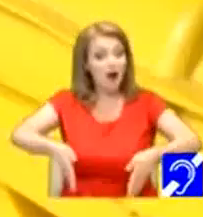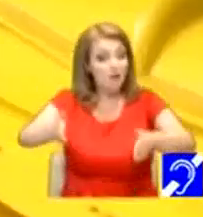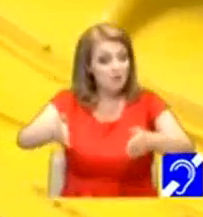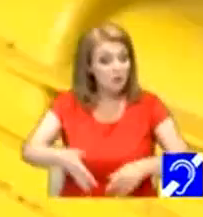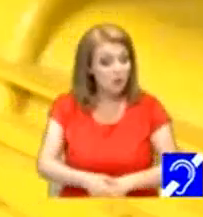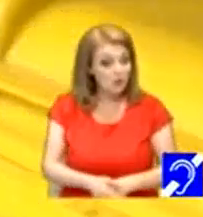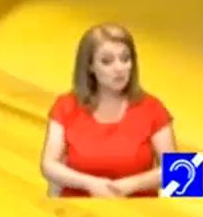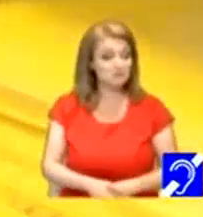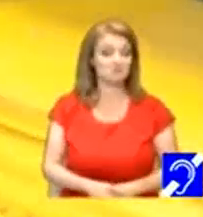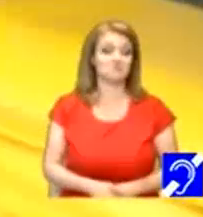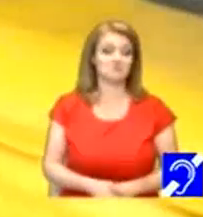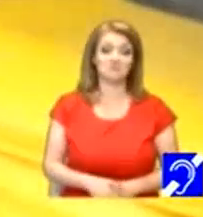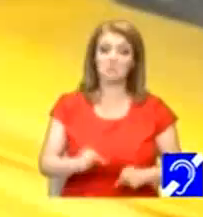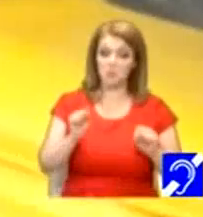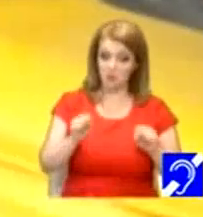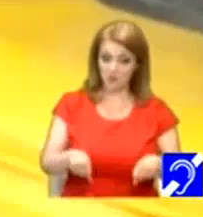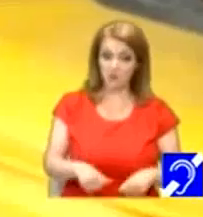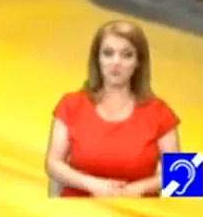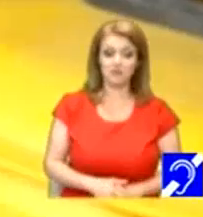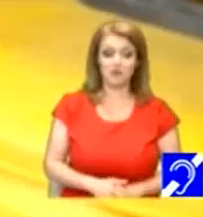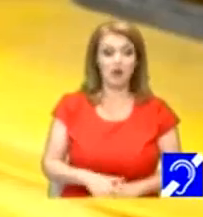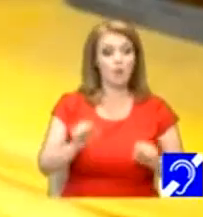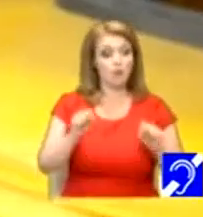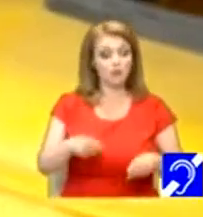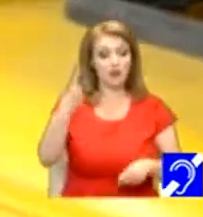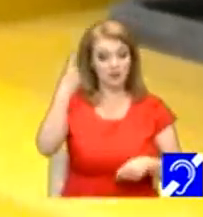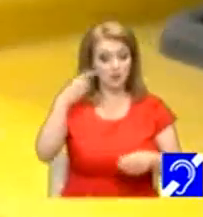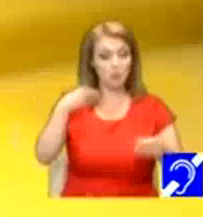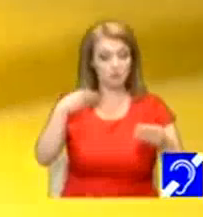sau 100 de peturi reciclate se poate face un scaun sau o bancă.